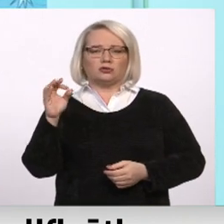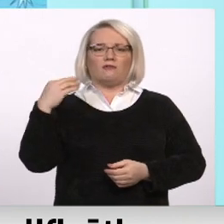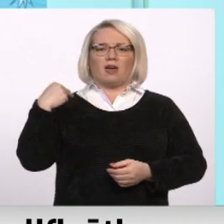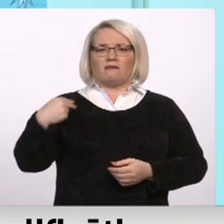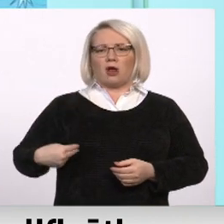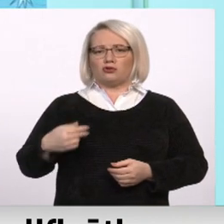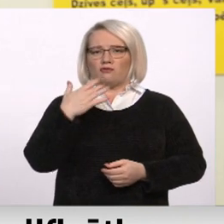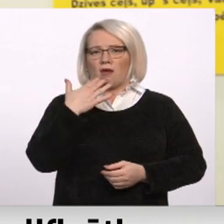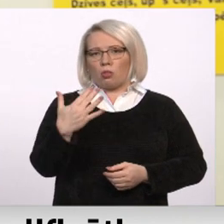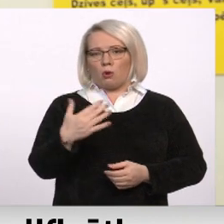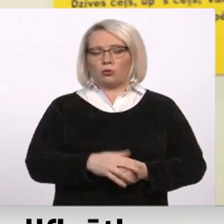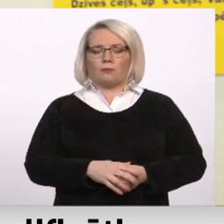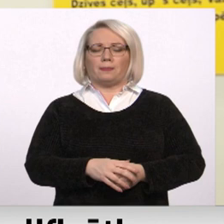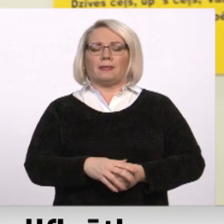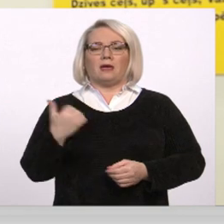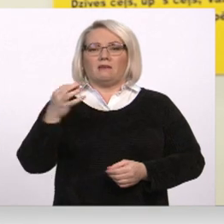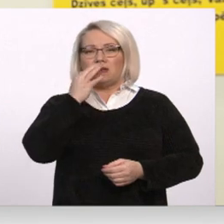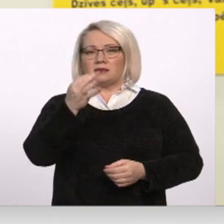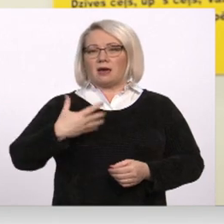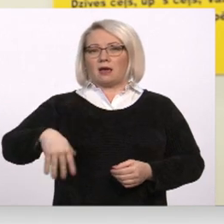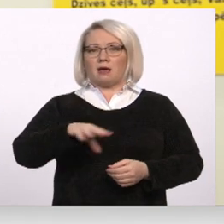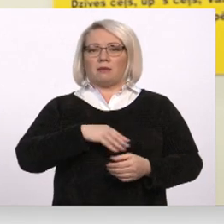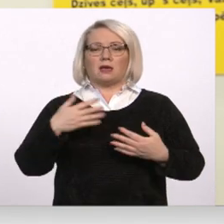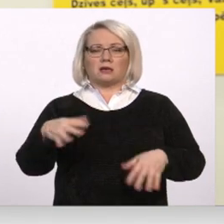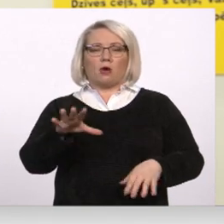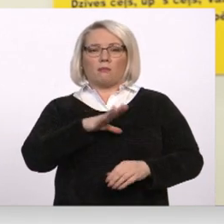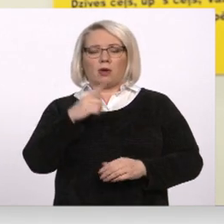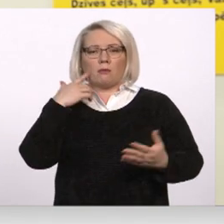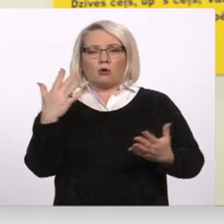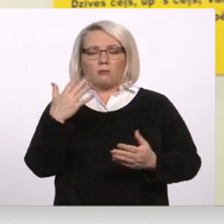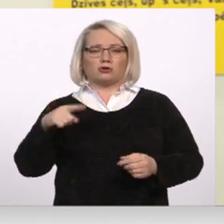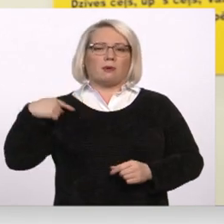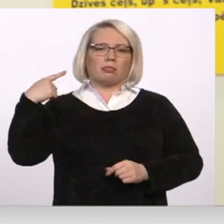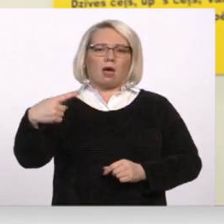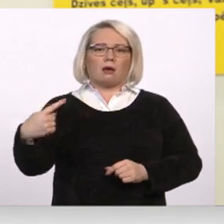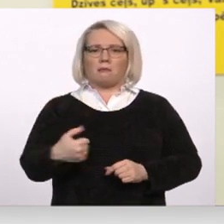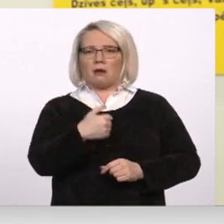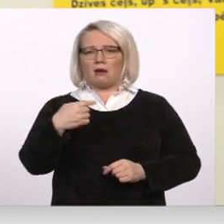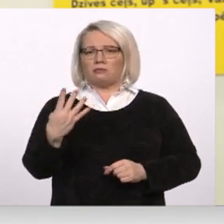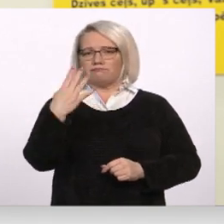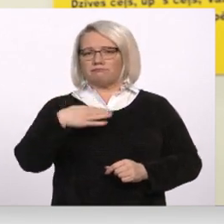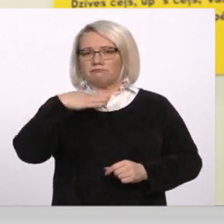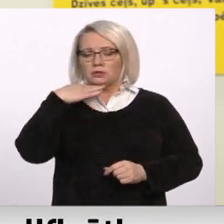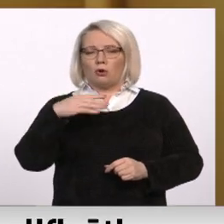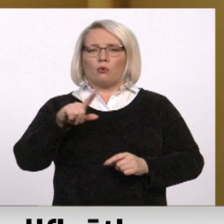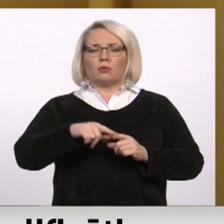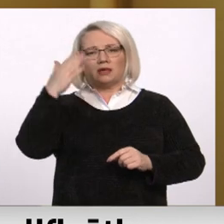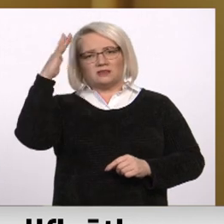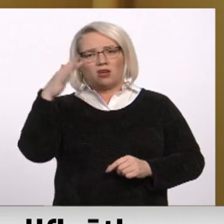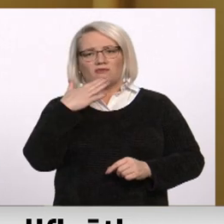valodu. Mēs jau jebkurā gadījumā būtu domājuši par nākamā gada 4. Klasi un svešu valodu, kas nav krievu